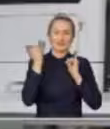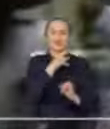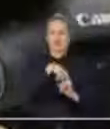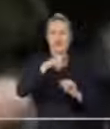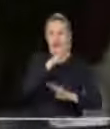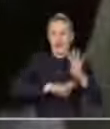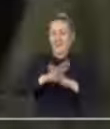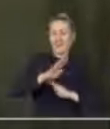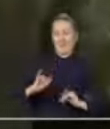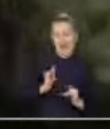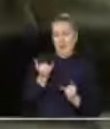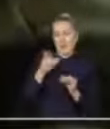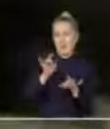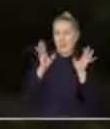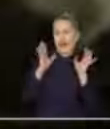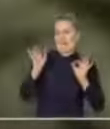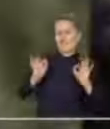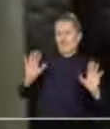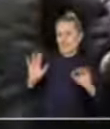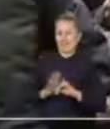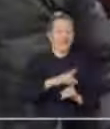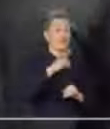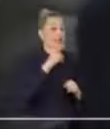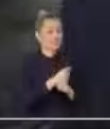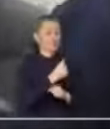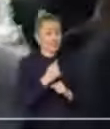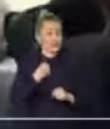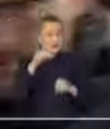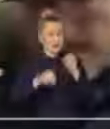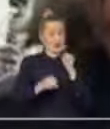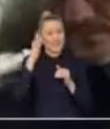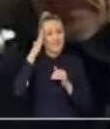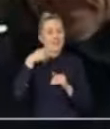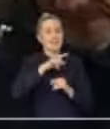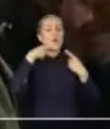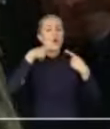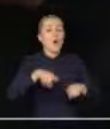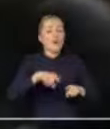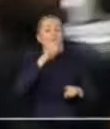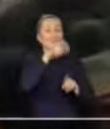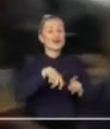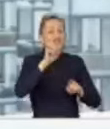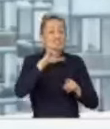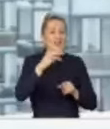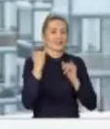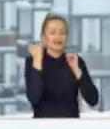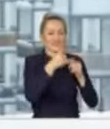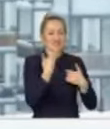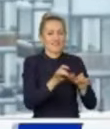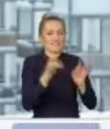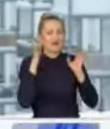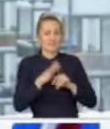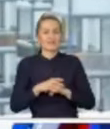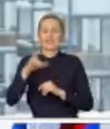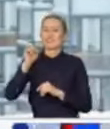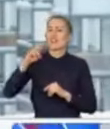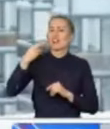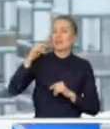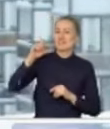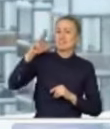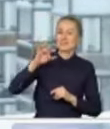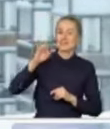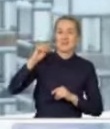odpowiedzialności. Jak na razie decyzje warszawskich sądów tę odpowiedzialność od Leszka Czarneckiego oddalają. Romana Giertycha i Leszka Czarneckiego